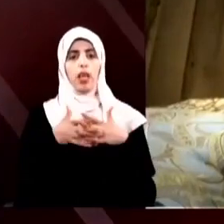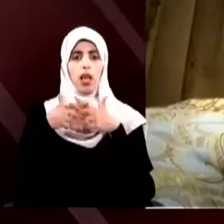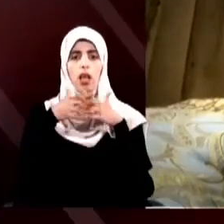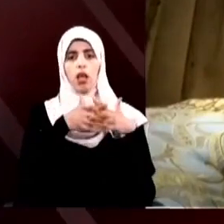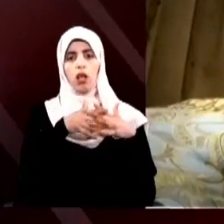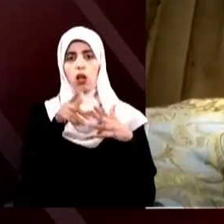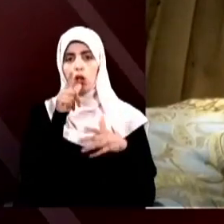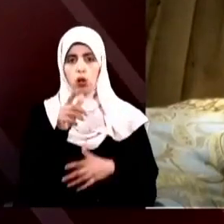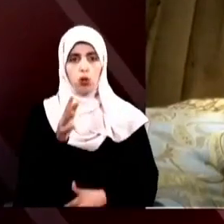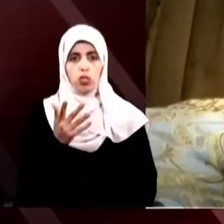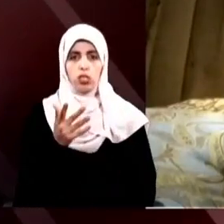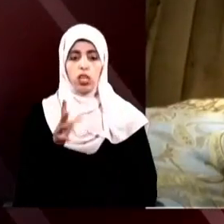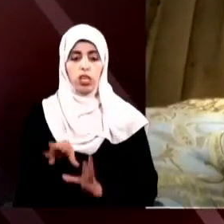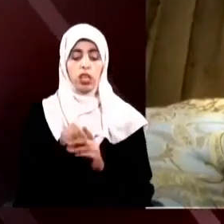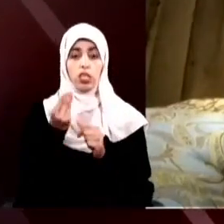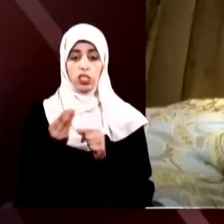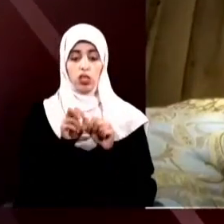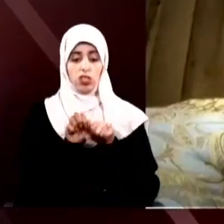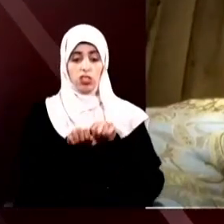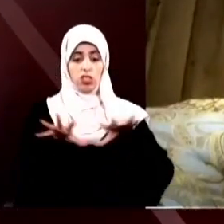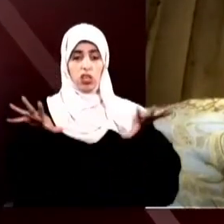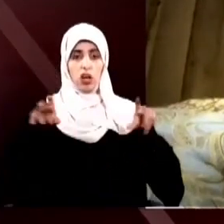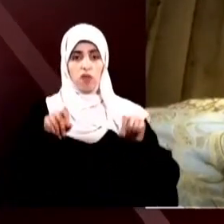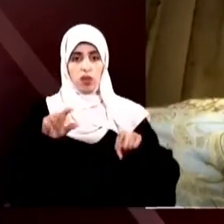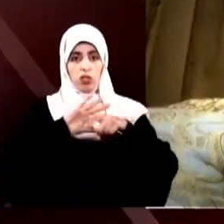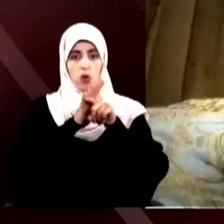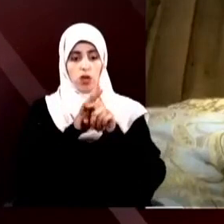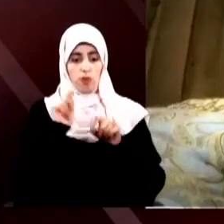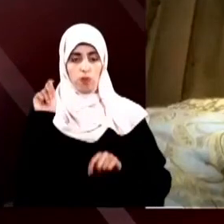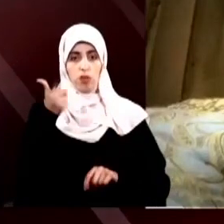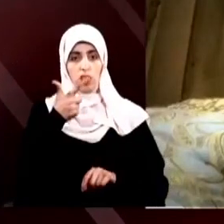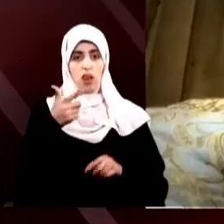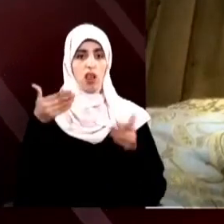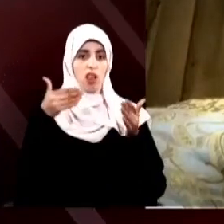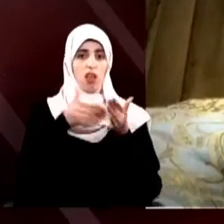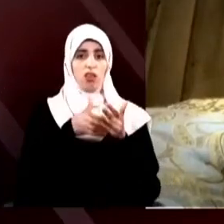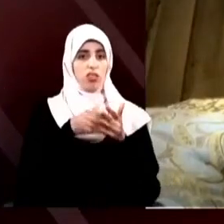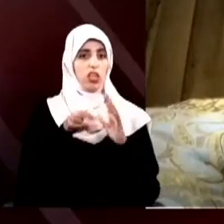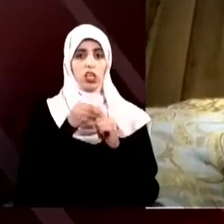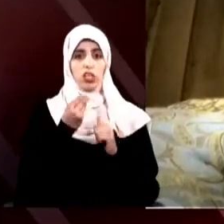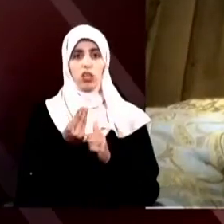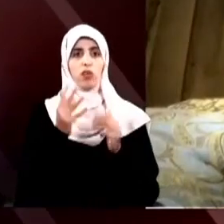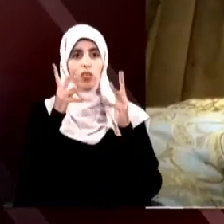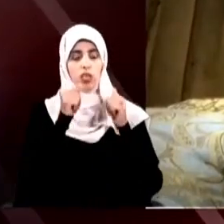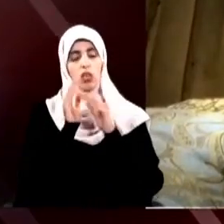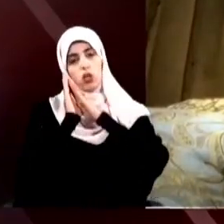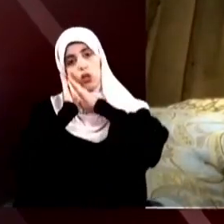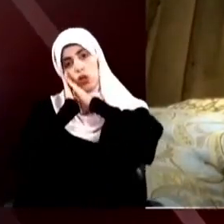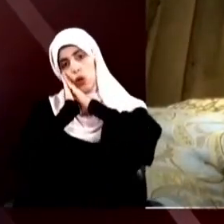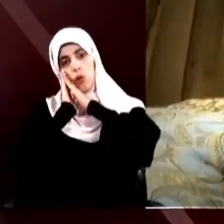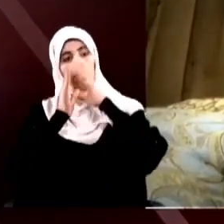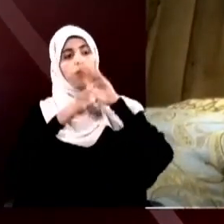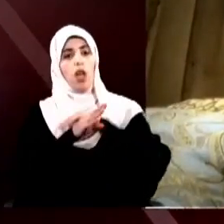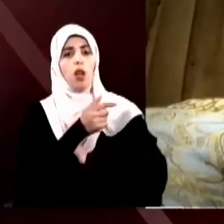أنه نتيجة انتشار هذه السلالة بطريقة سريعة أدت إلى زيادة في عدد المنومين من المرضى